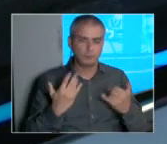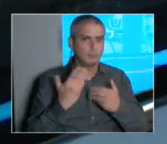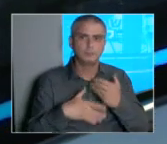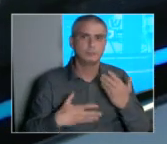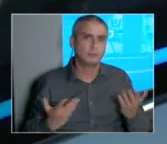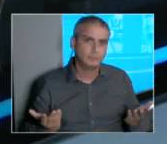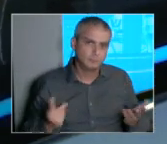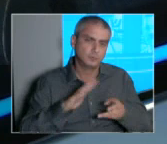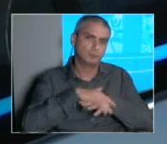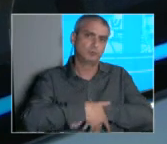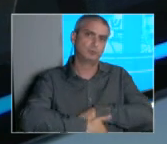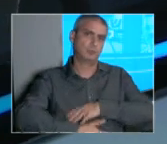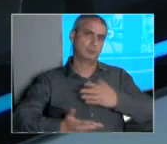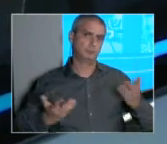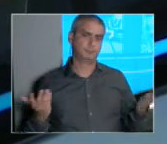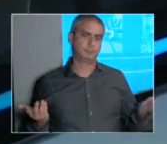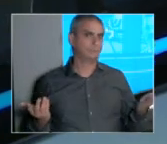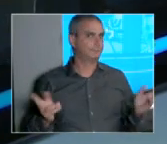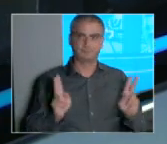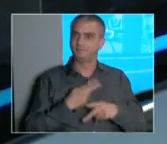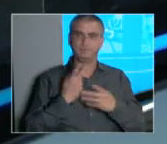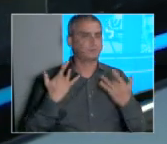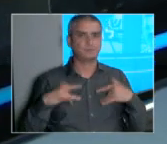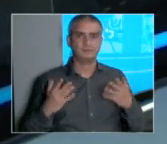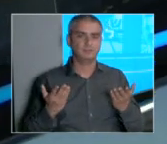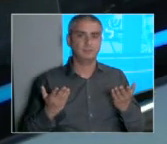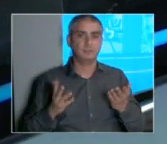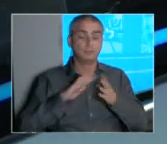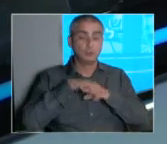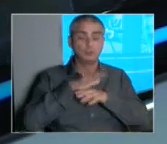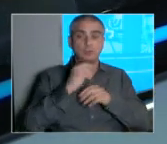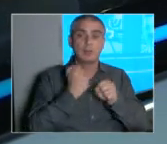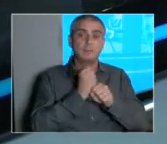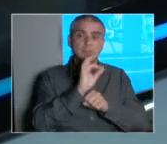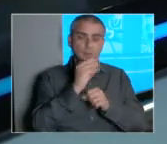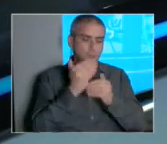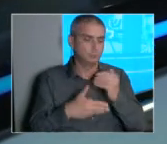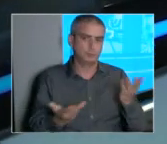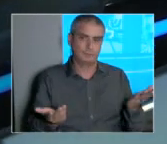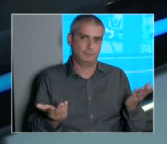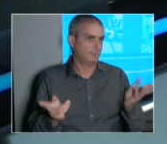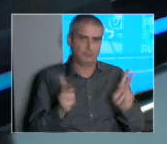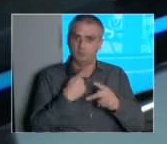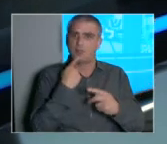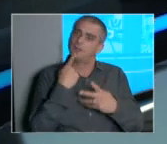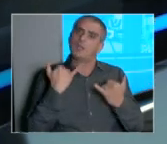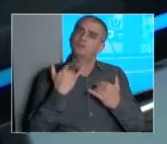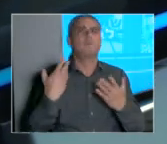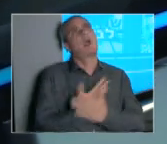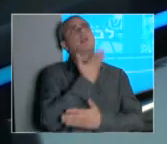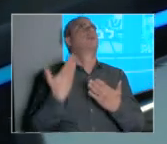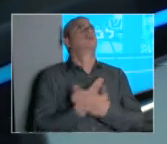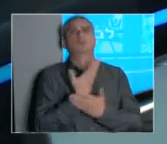של דבר זה משפיע וזה בא לידי ביטוי, ואתה לא יכול לברוח מכך מההשפעה של המעשים שלך בסופה של הקדנציה. אתה לא יכול להגיד עכשיו דף